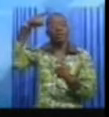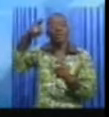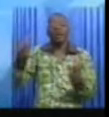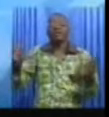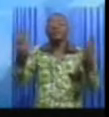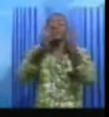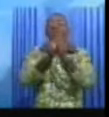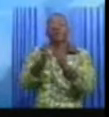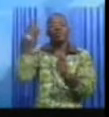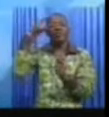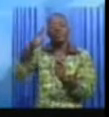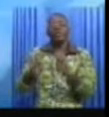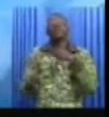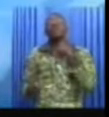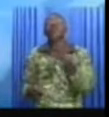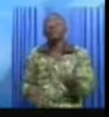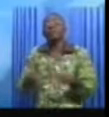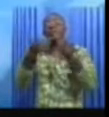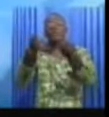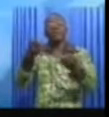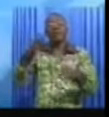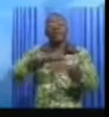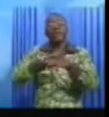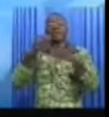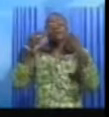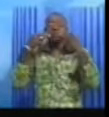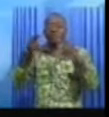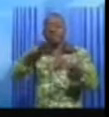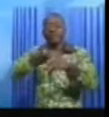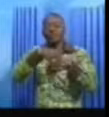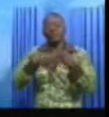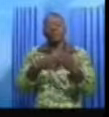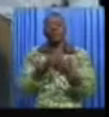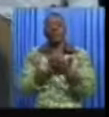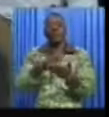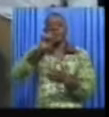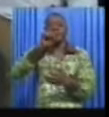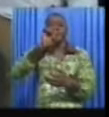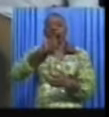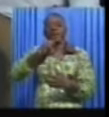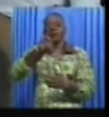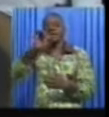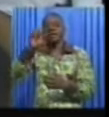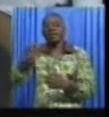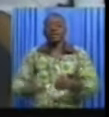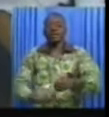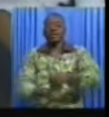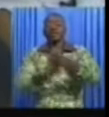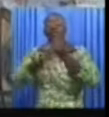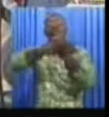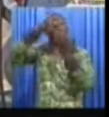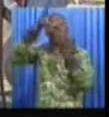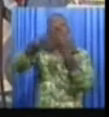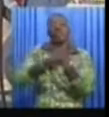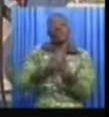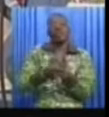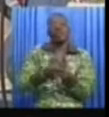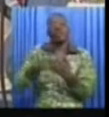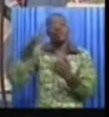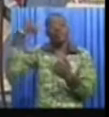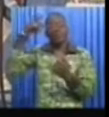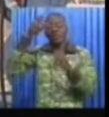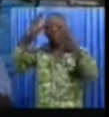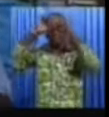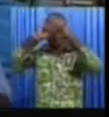elle a profité de diffuser des messages sur le Sénat. C'est Sylvestre Daff. Soutenir le programme politique du président du Faso,